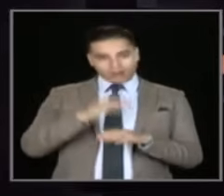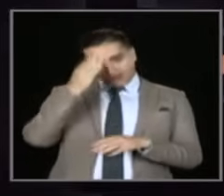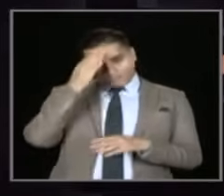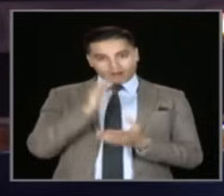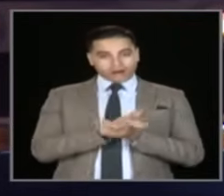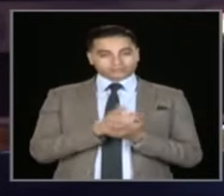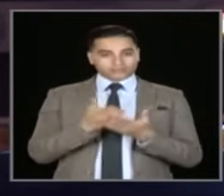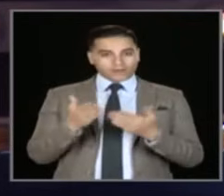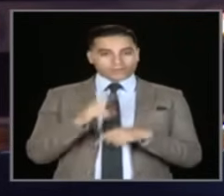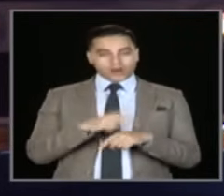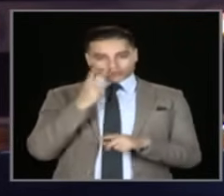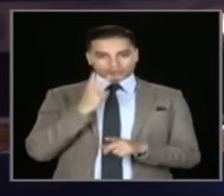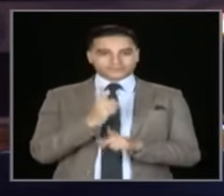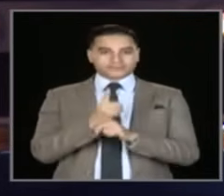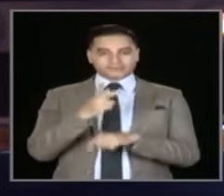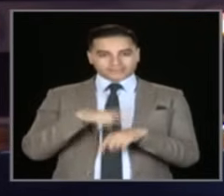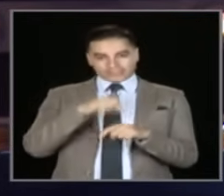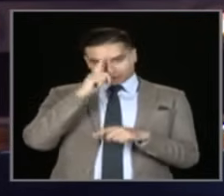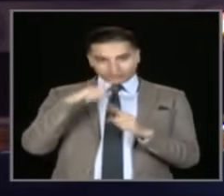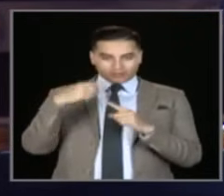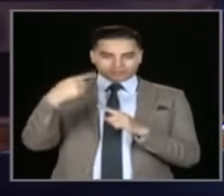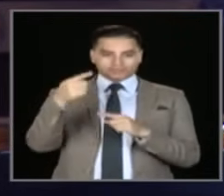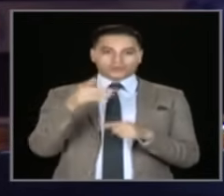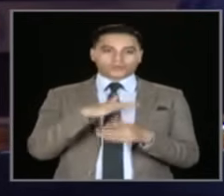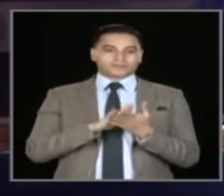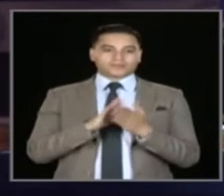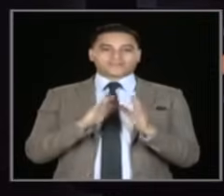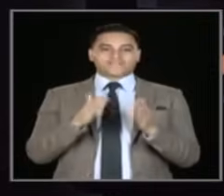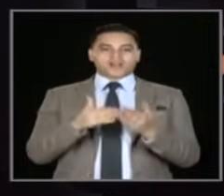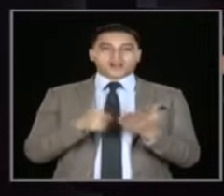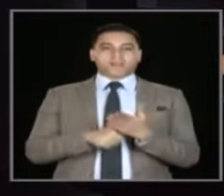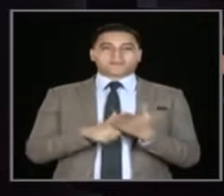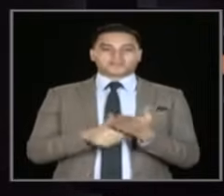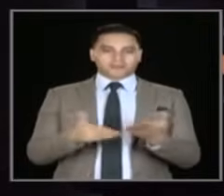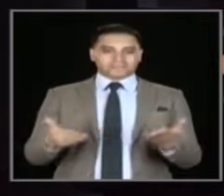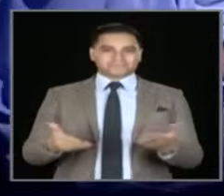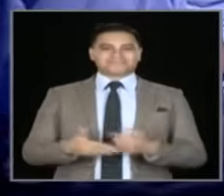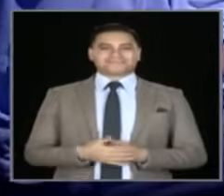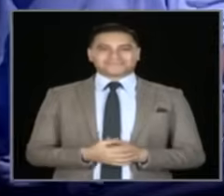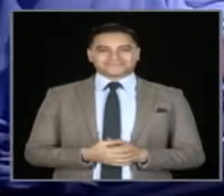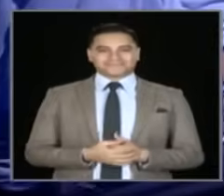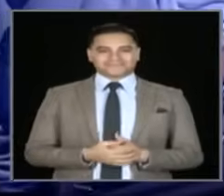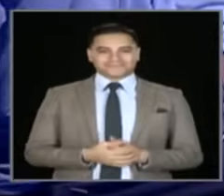أصحاب، وهنشوفكم تاني بإذن الله. نحيي كلها فريق البصمة.